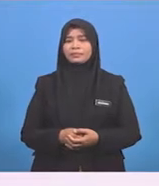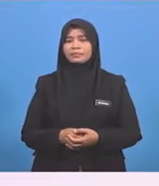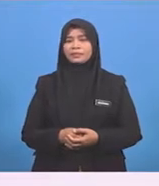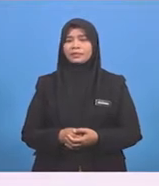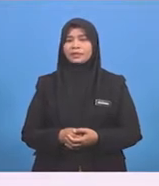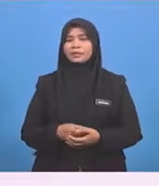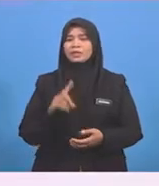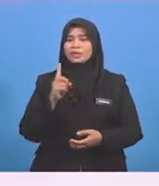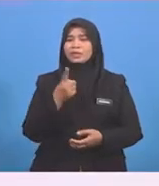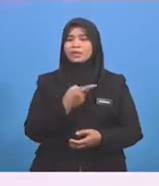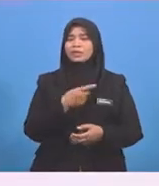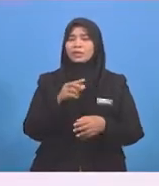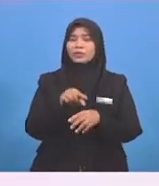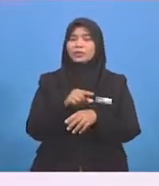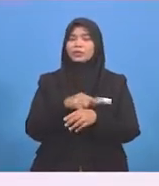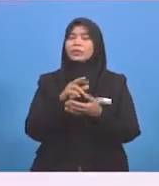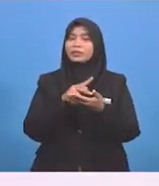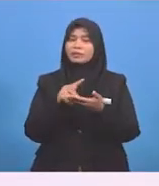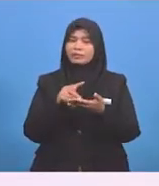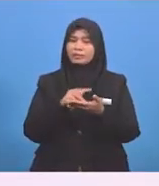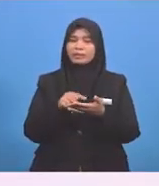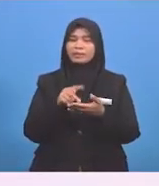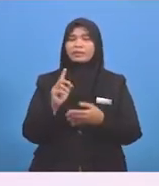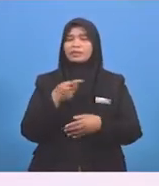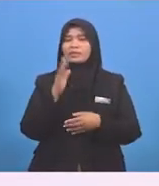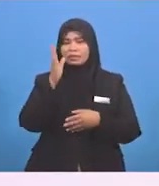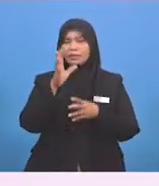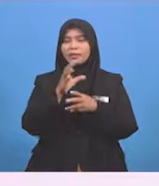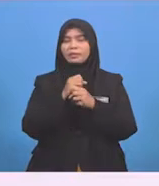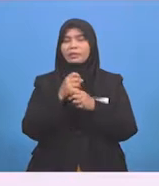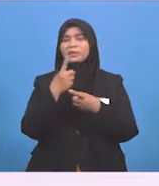Kita gunakan kalkulator dan kita akan dapat jawapan